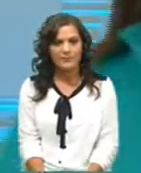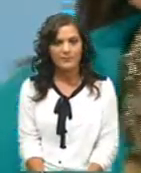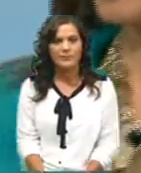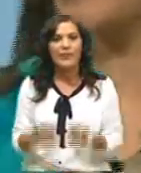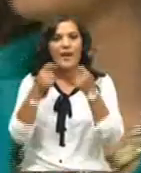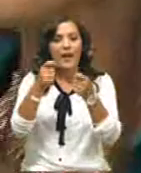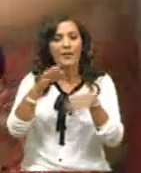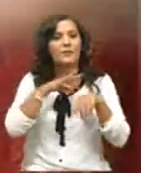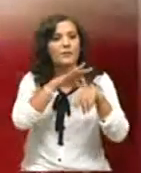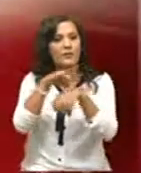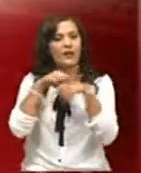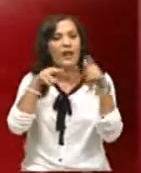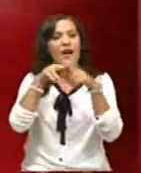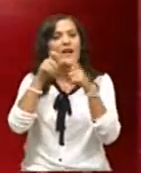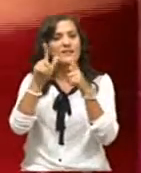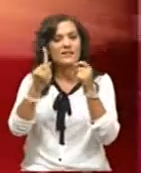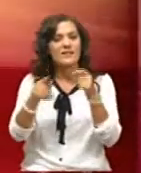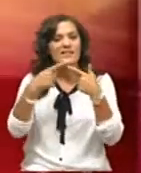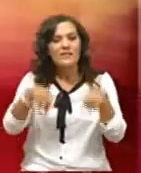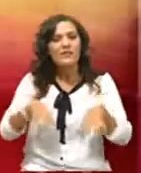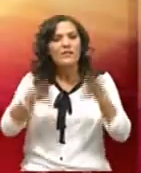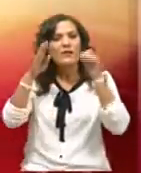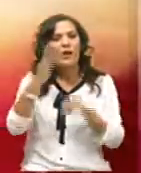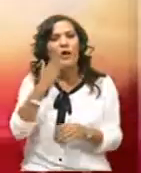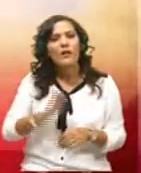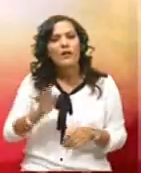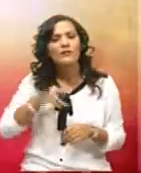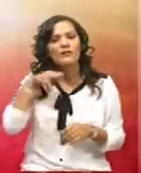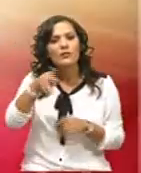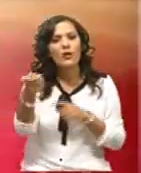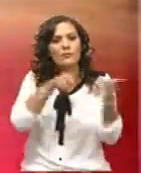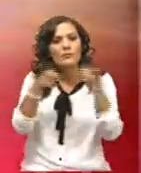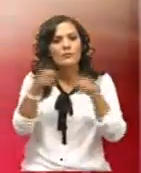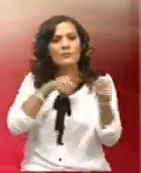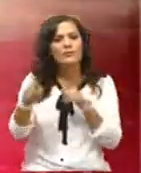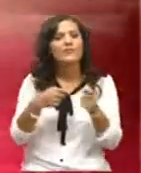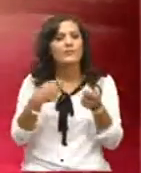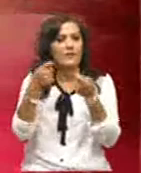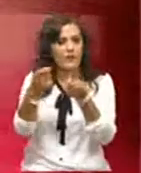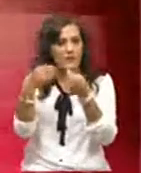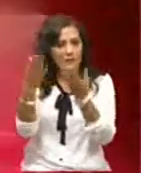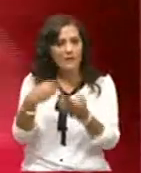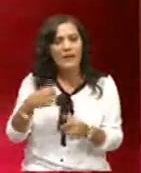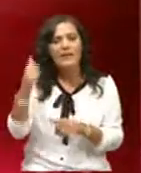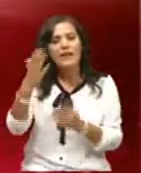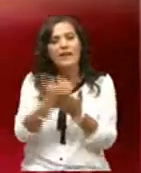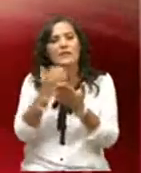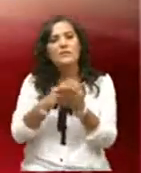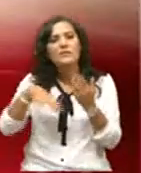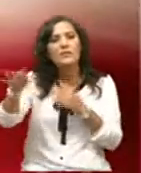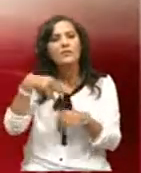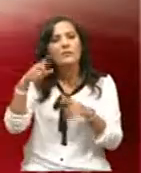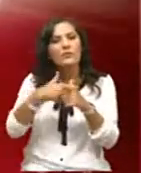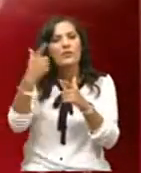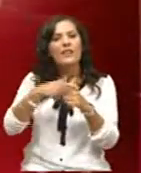ya eğitim koçu Aslında Charles sınavlara hazırlanan öğrencilere yol gösterecek ipuçları geri kazanım alanındaki projeleriyle